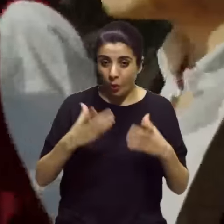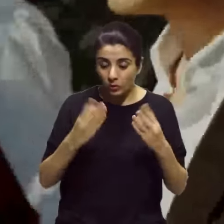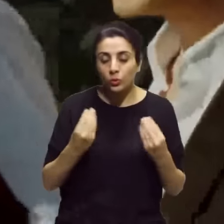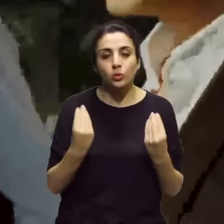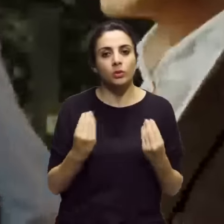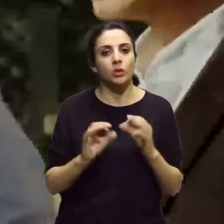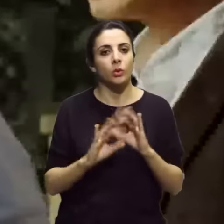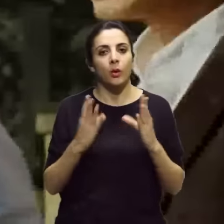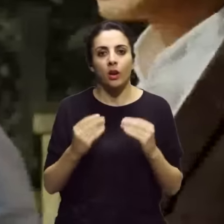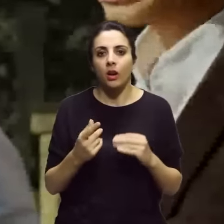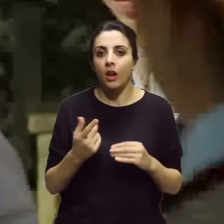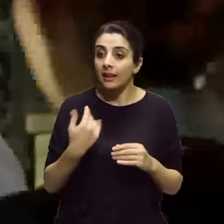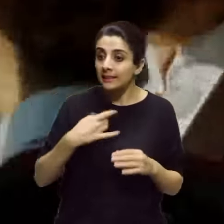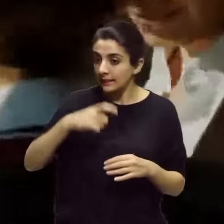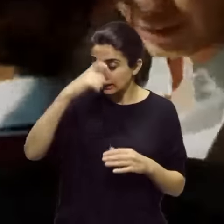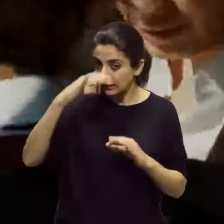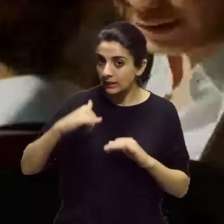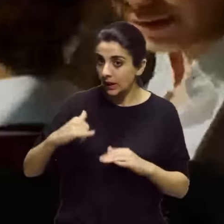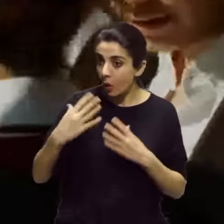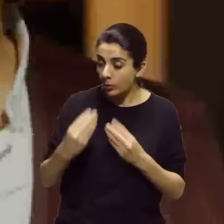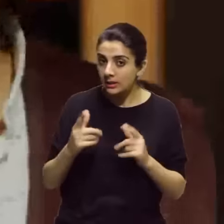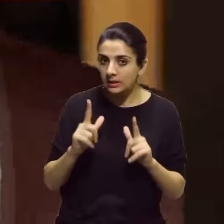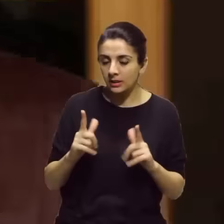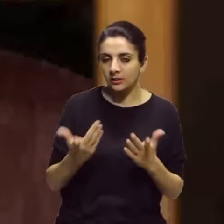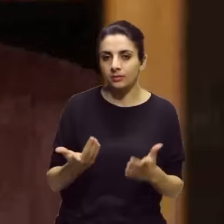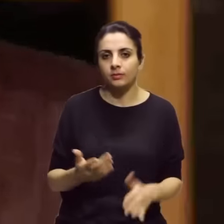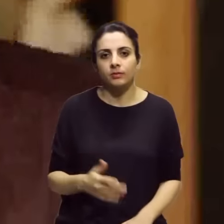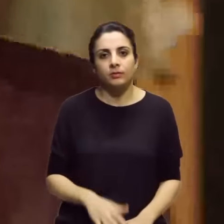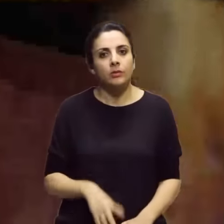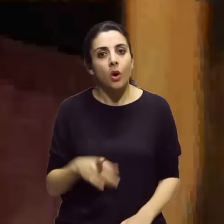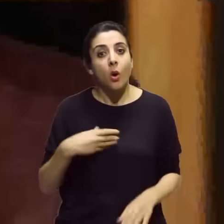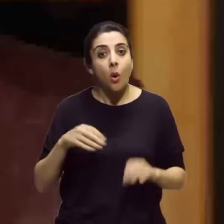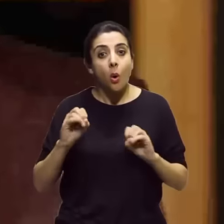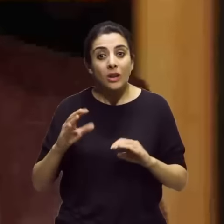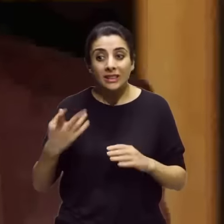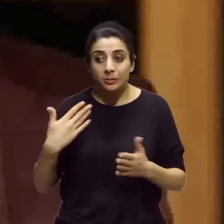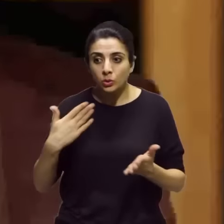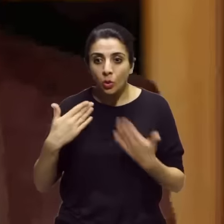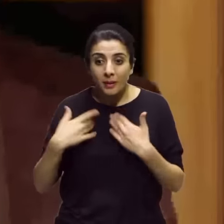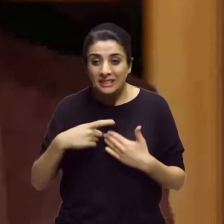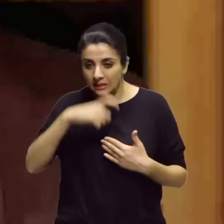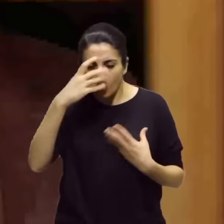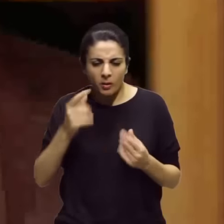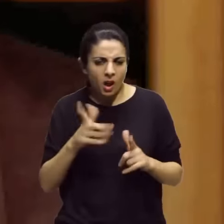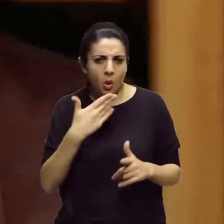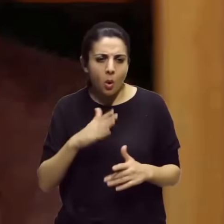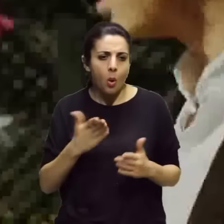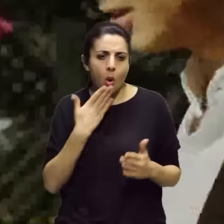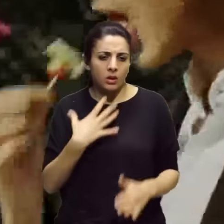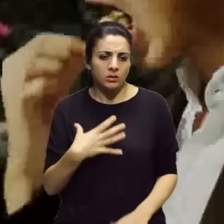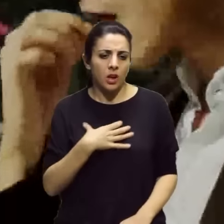kardeşim, baksana. Arayı sıcak tutacaksın. Arayı iyi tutacaksın. Oğlum, bizim hocalarla arayı sıcak tutmaya ihtiyacımız mı var? Okul bizim